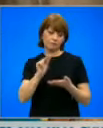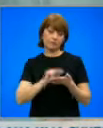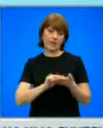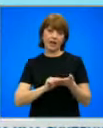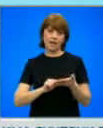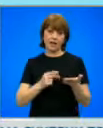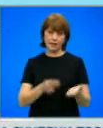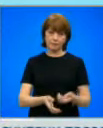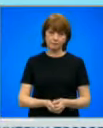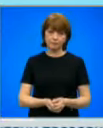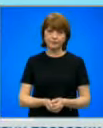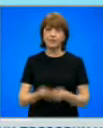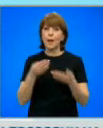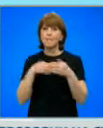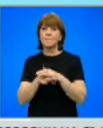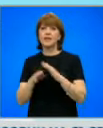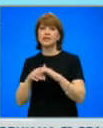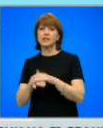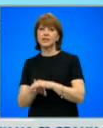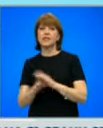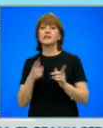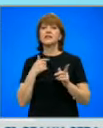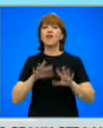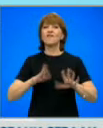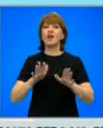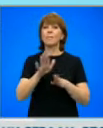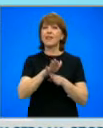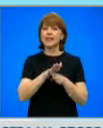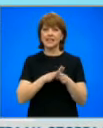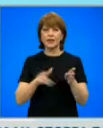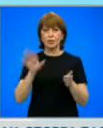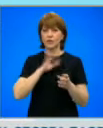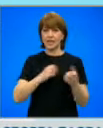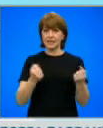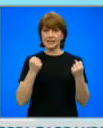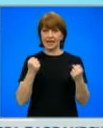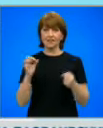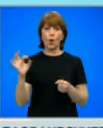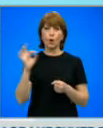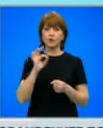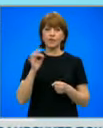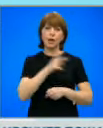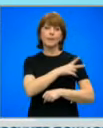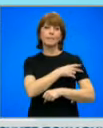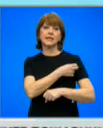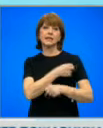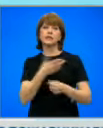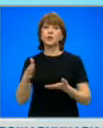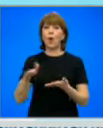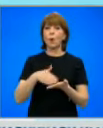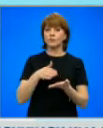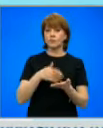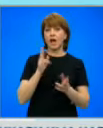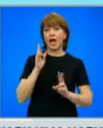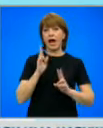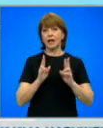Компи. Бежанците с предоставена временна закрила да получават здравно осигуряване и медицинско обслужване, решиха депутатите